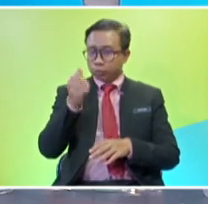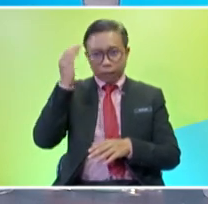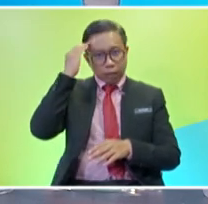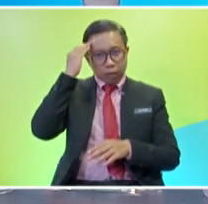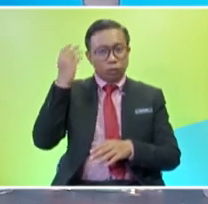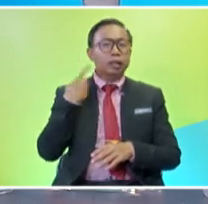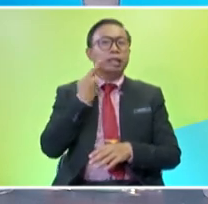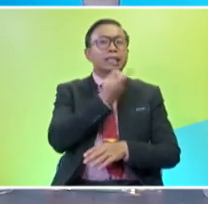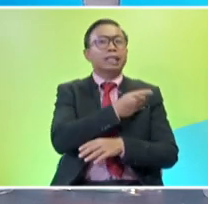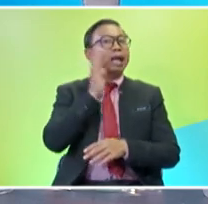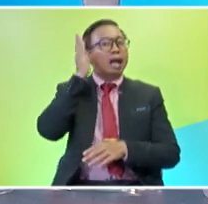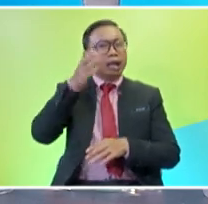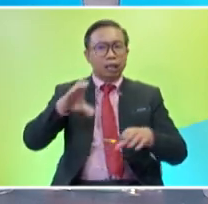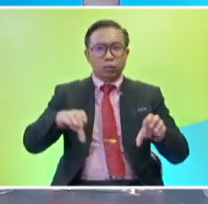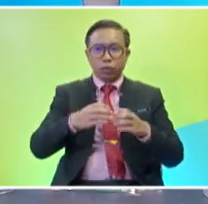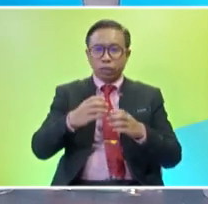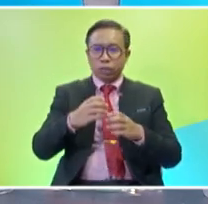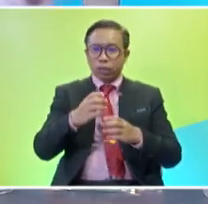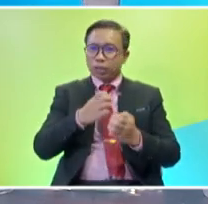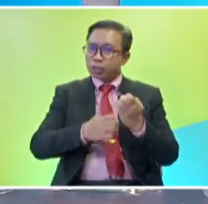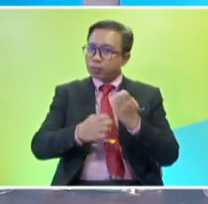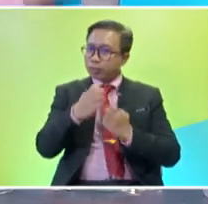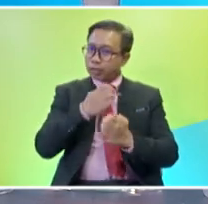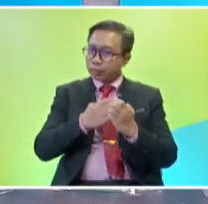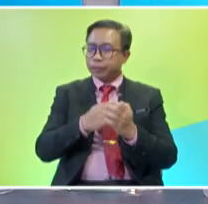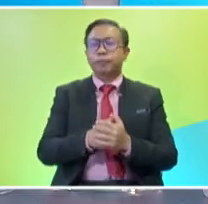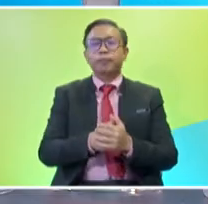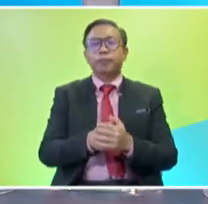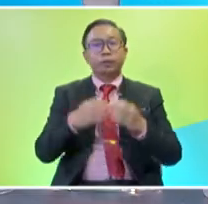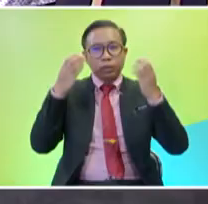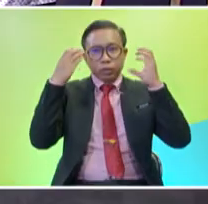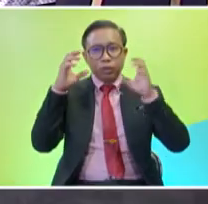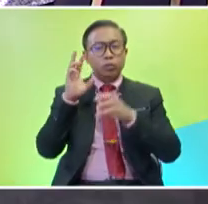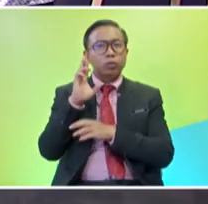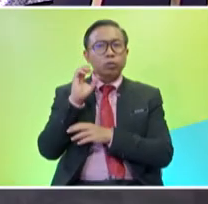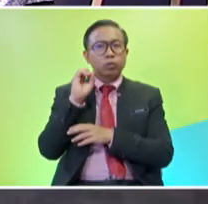tahu kita akan buat eksperimen bersama CEO kita pada hari ini yaitu